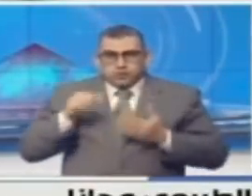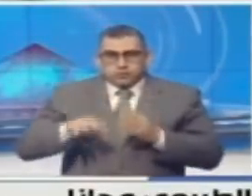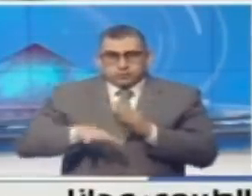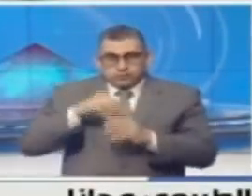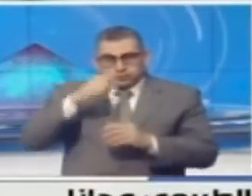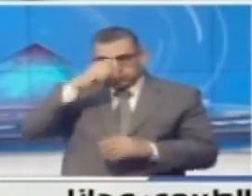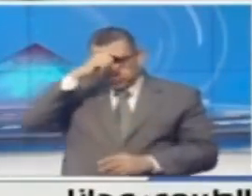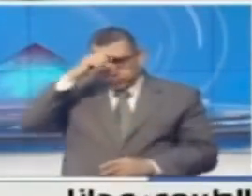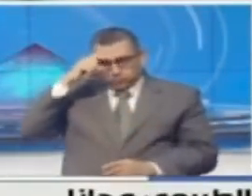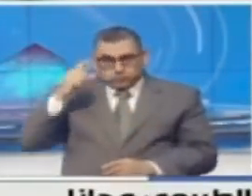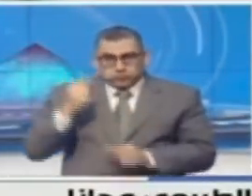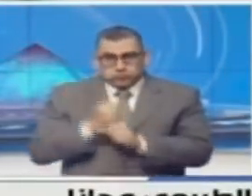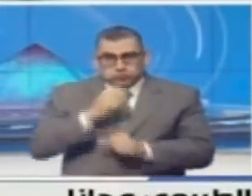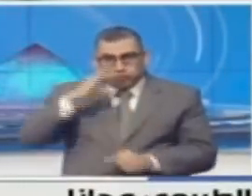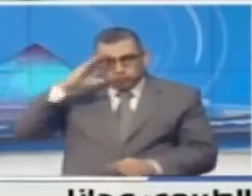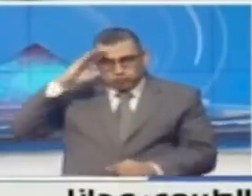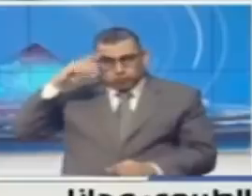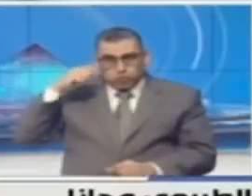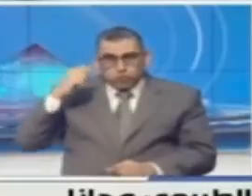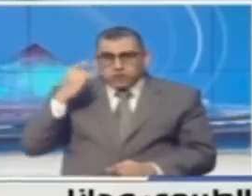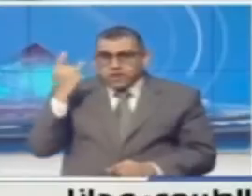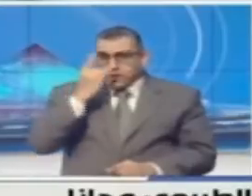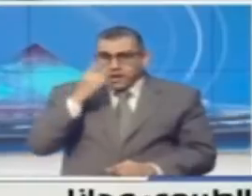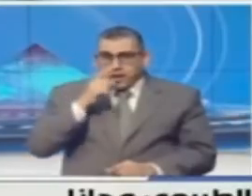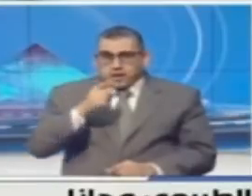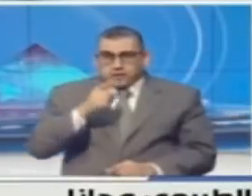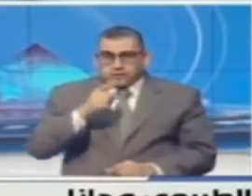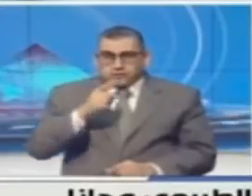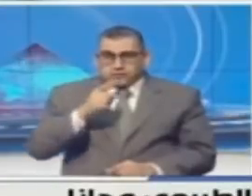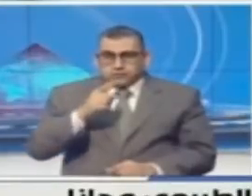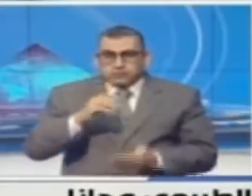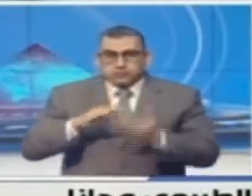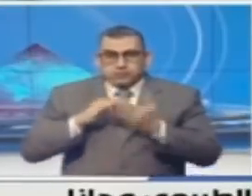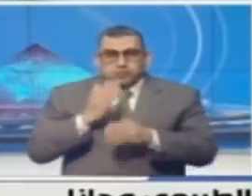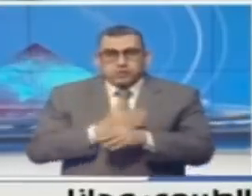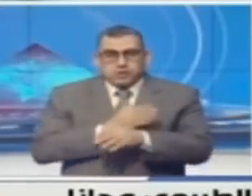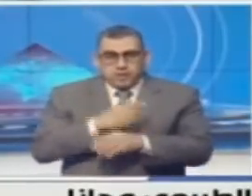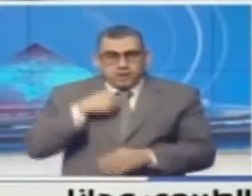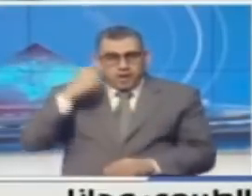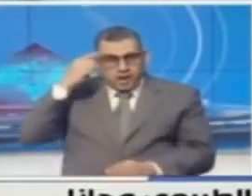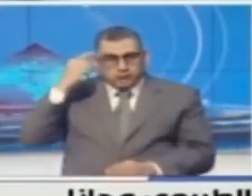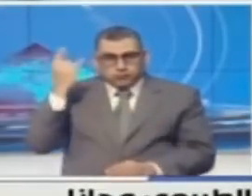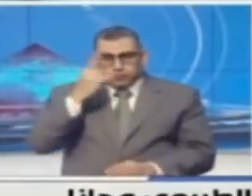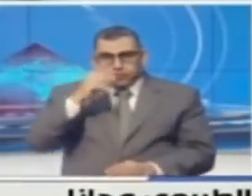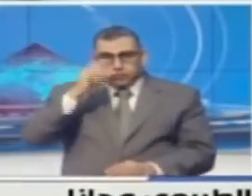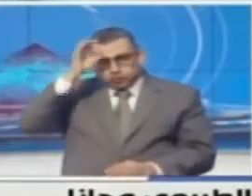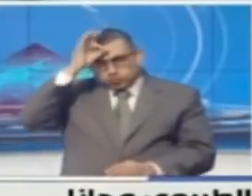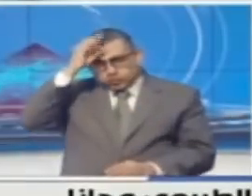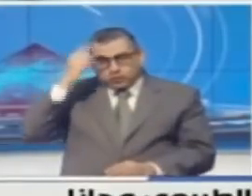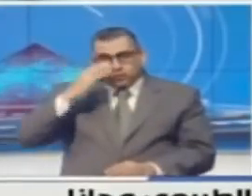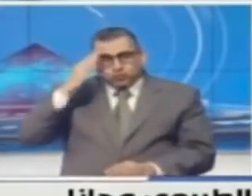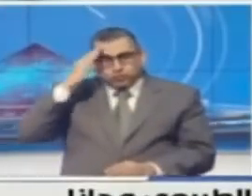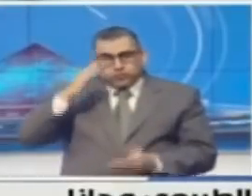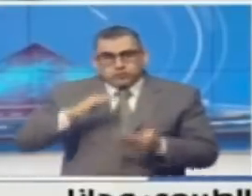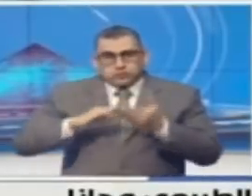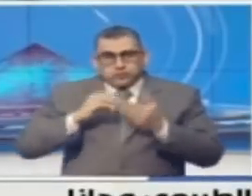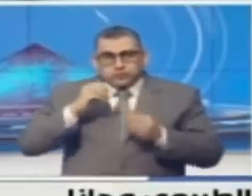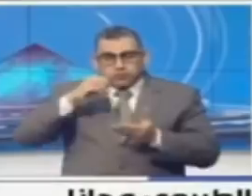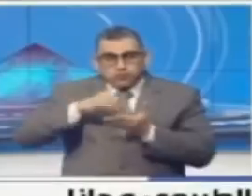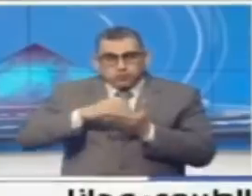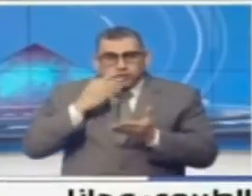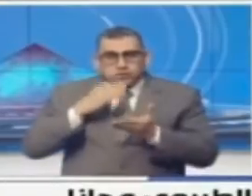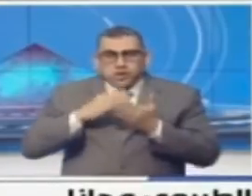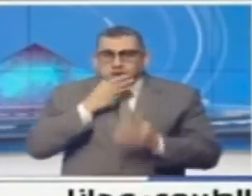مجهود، ونشكر وزارة الداخلية اللي هم تعبوا معانا وقاموا بالمبادرة دي، ودي مبادرة حلوة